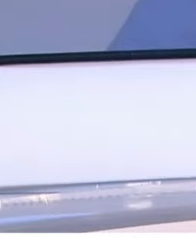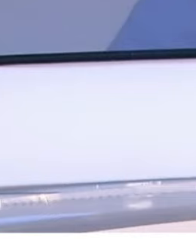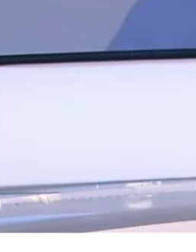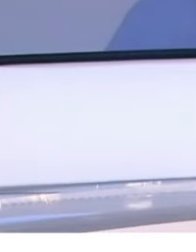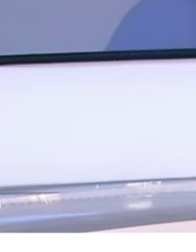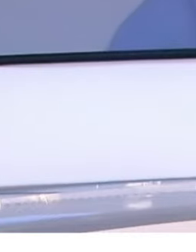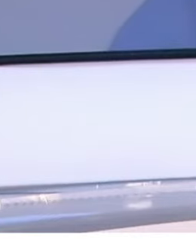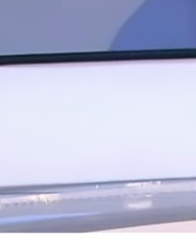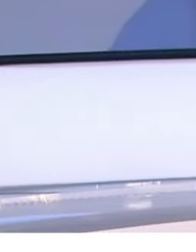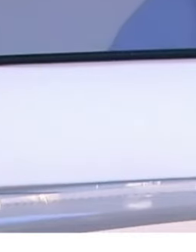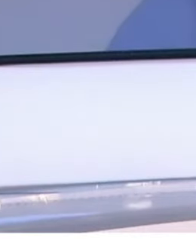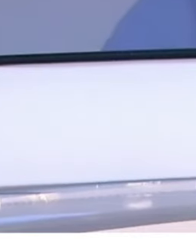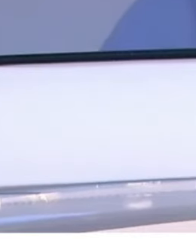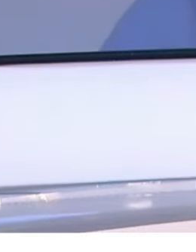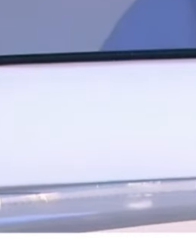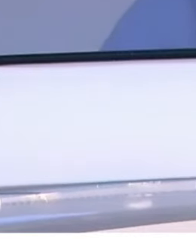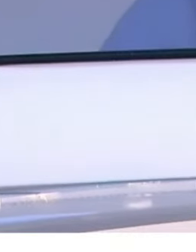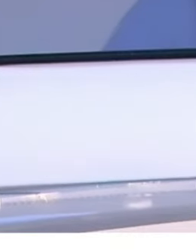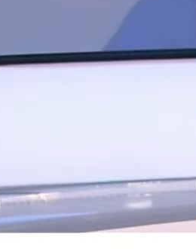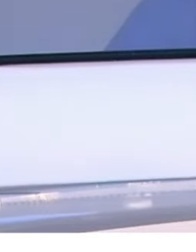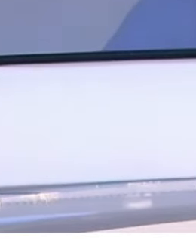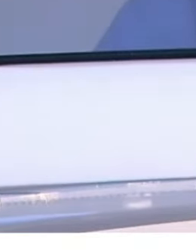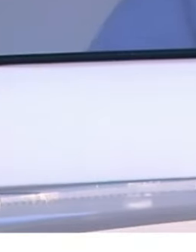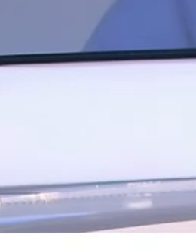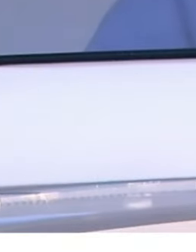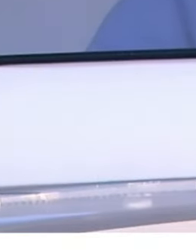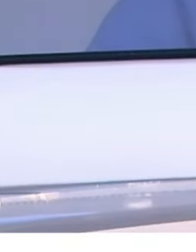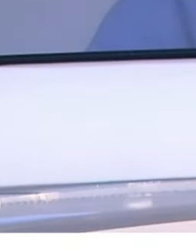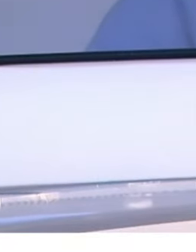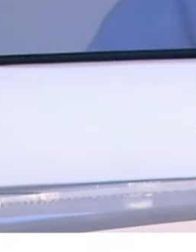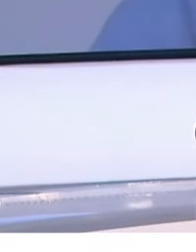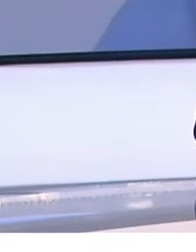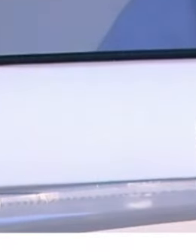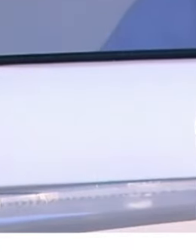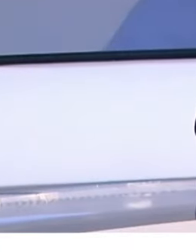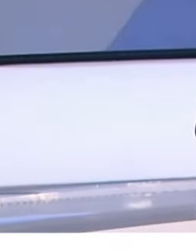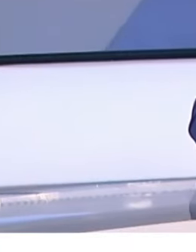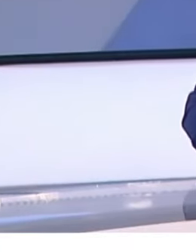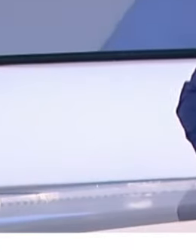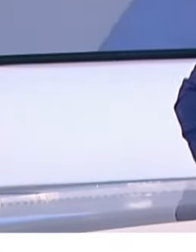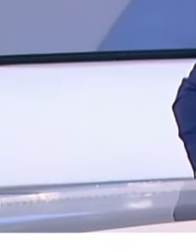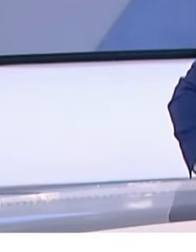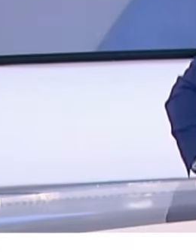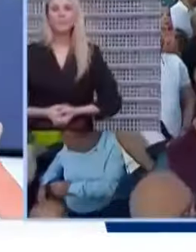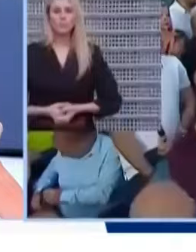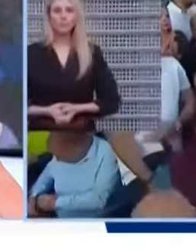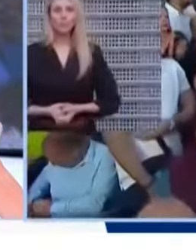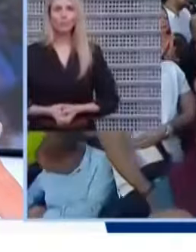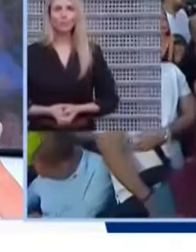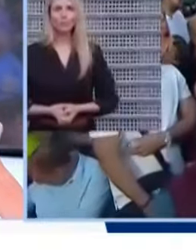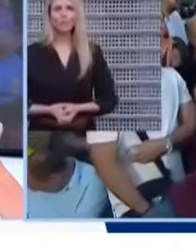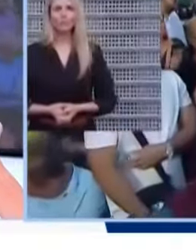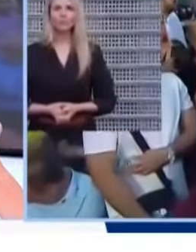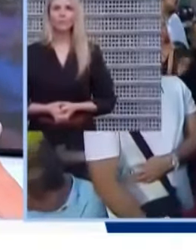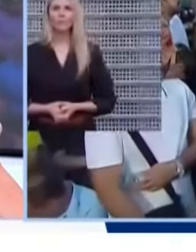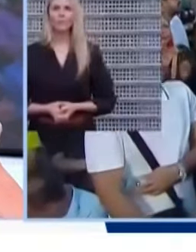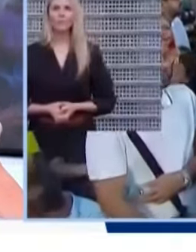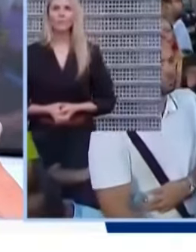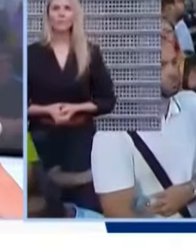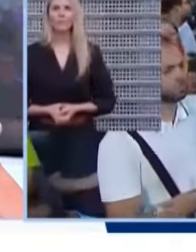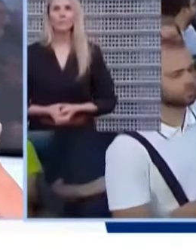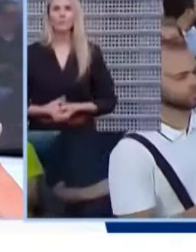Κανάκη έχουμε το Πολιτικό Συμβούλιο, να δούμε τι έχουμε εκεί. Γιατί έχει ανέβει πολύ το θερμόμετρο και αναμένεται η αντιπαράθεση να είναι